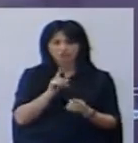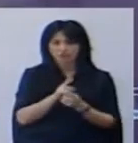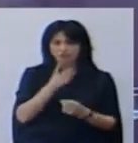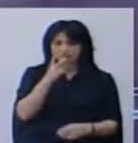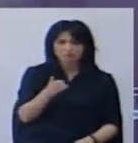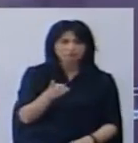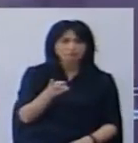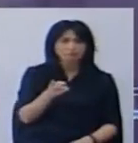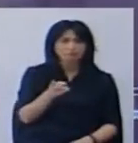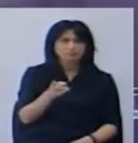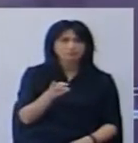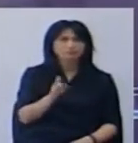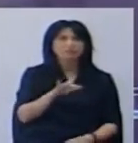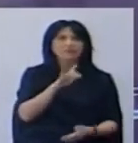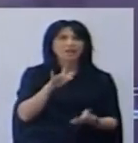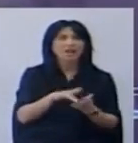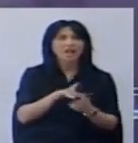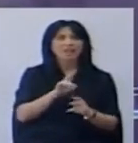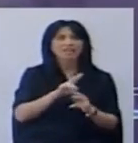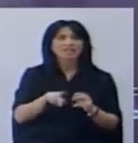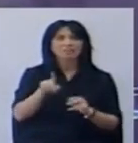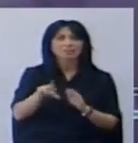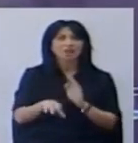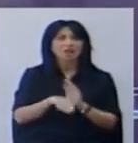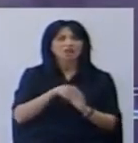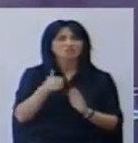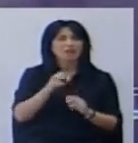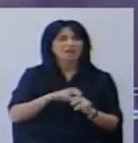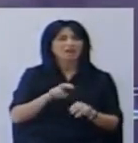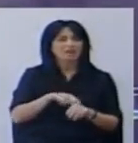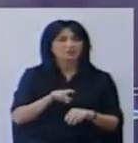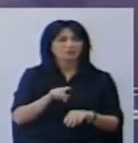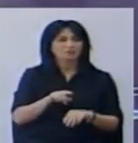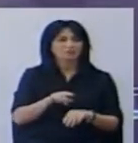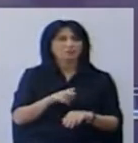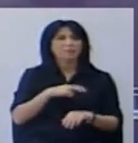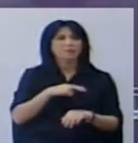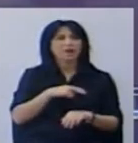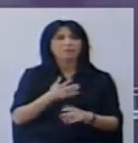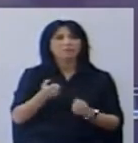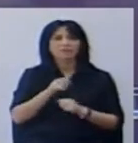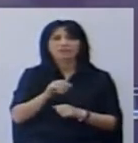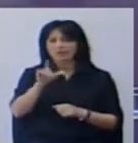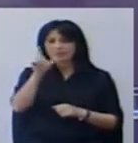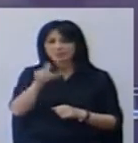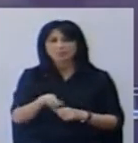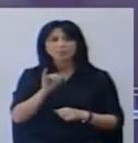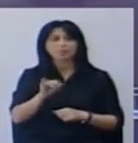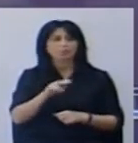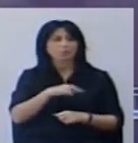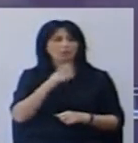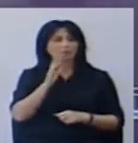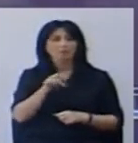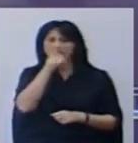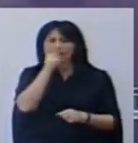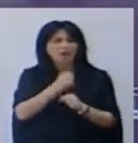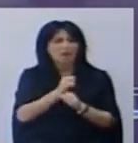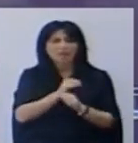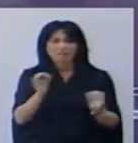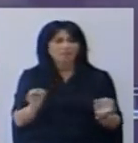ვამბობ ხოლმე, ქალაქი დაკარგავს მისი არჩევით კარგ ექიმს და პარლამენტი მიიღებს ცუდ პარლამენტას, იმიტომ რომ ის ვერაფერს ვერ